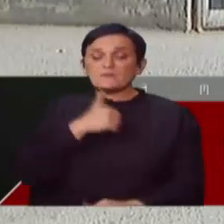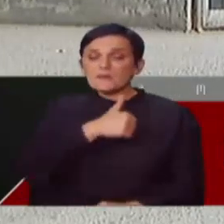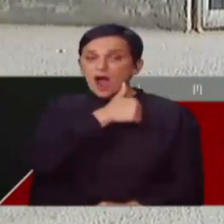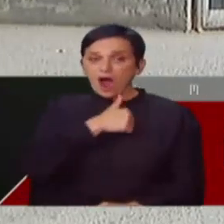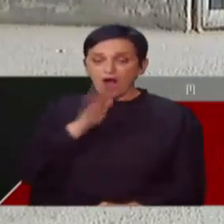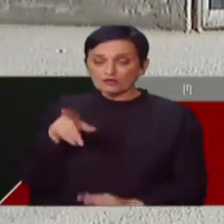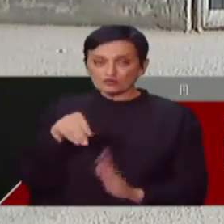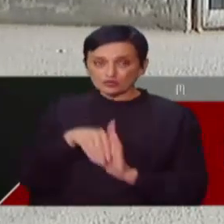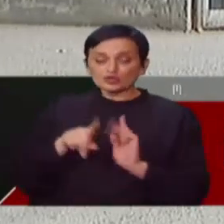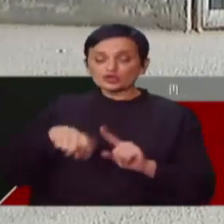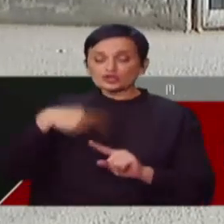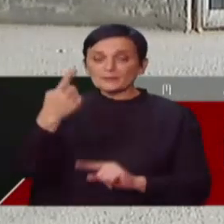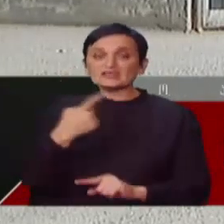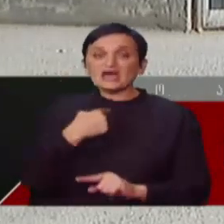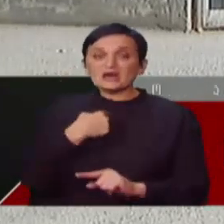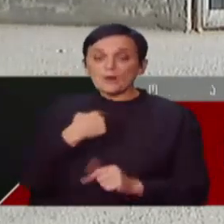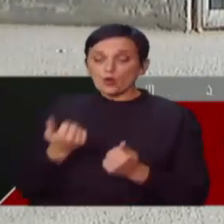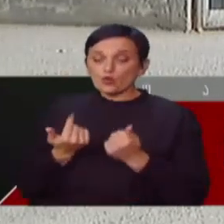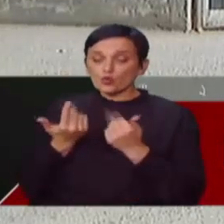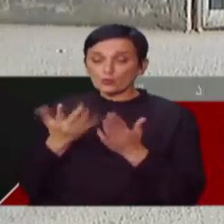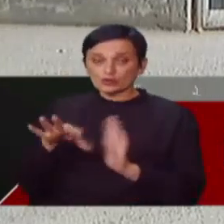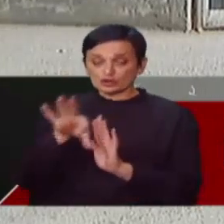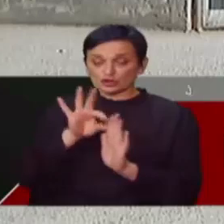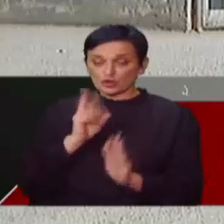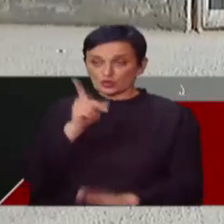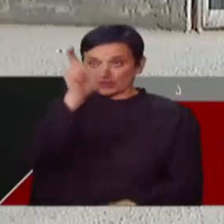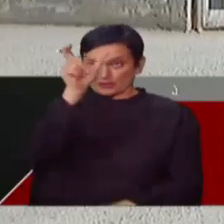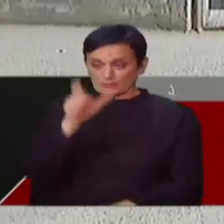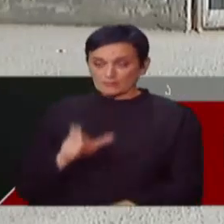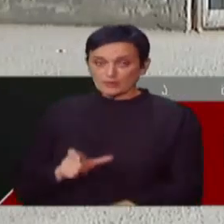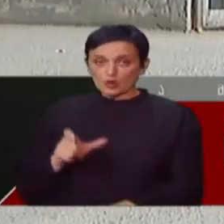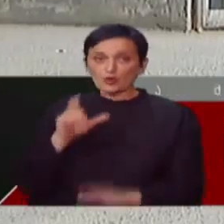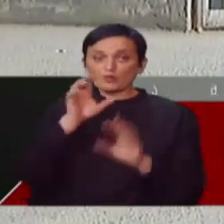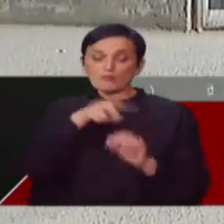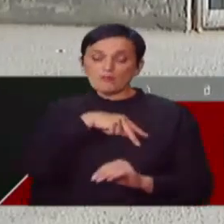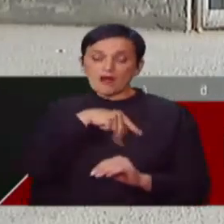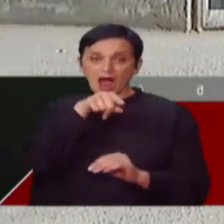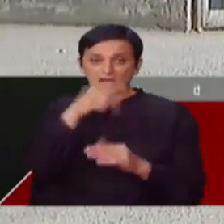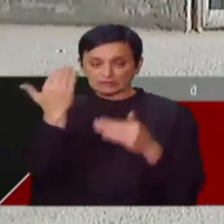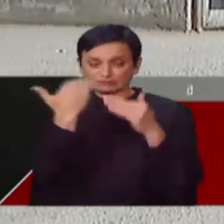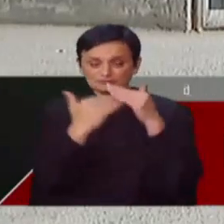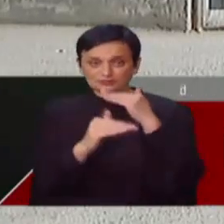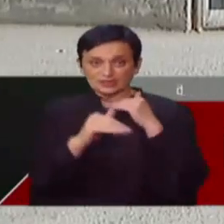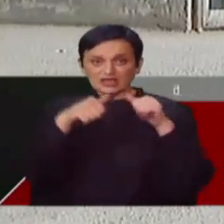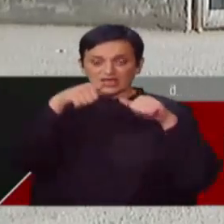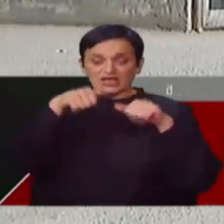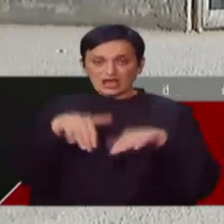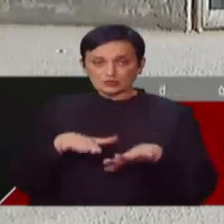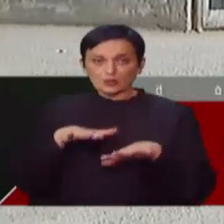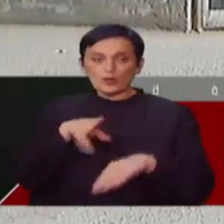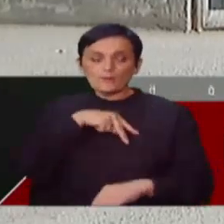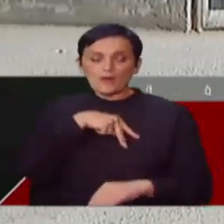ფარულად და ამის შემდეგ უკვე ხმათა უმრავლესობით შერჩეული კანდიდატი გადაეგზავნება საკანონმდებლო ორგანოს. გადაწყვეტილება სწორედ